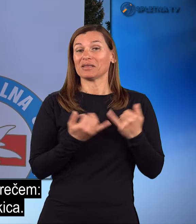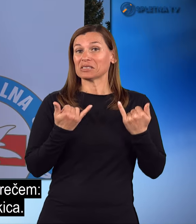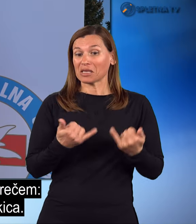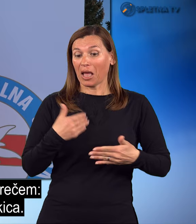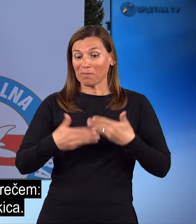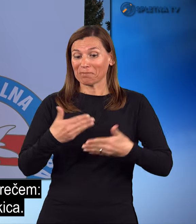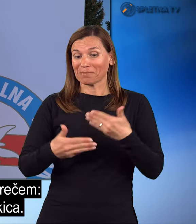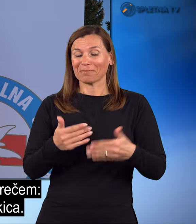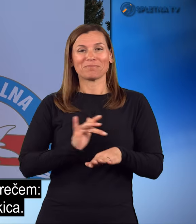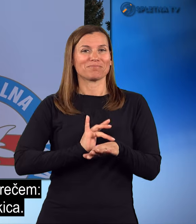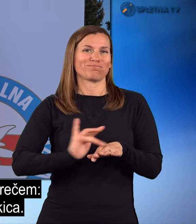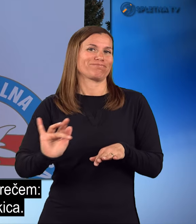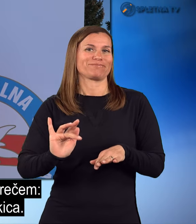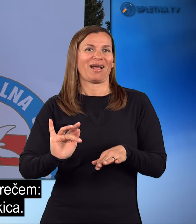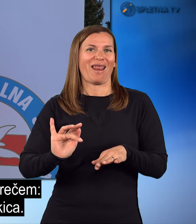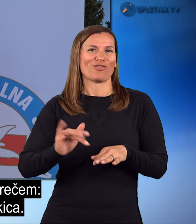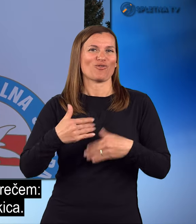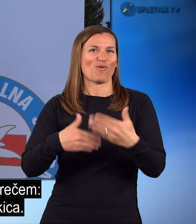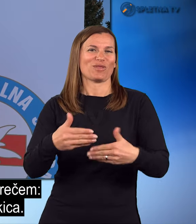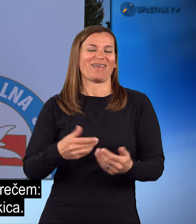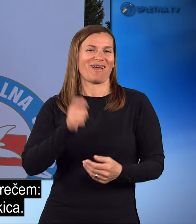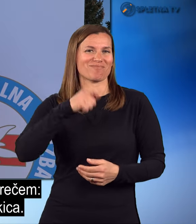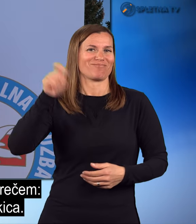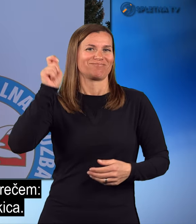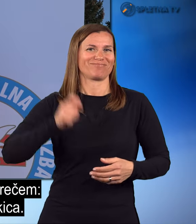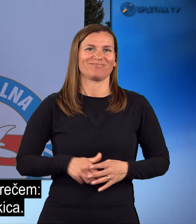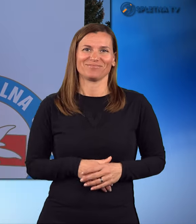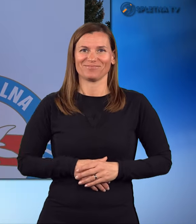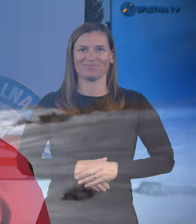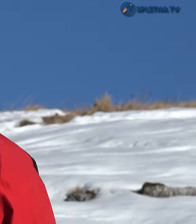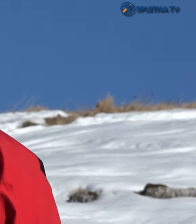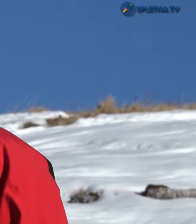potekajo, rečem, zelena kljukica, evo, to.